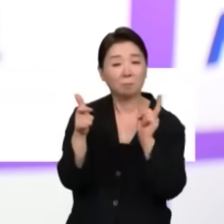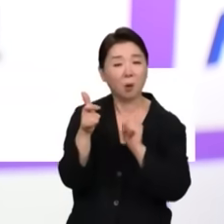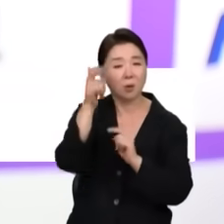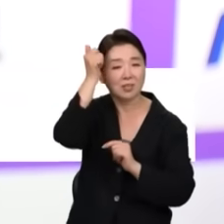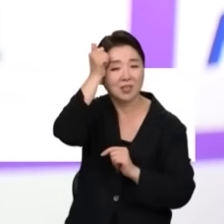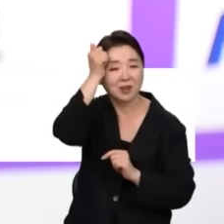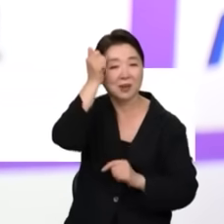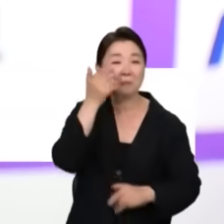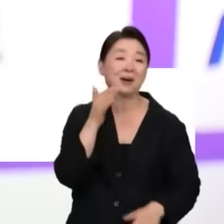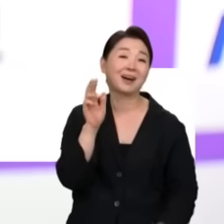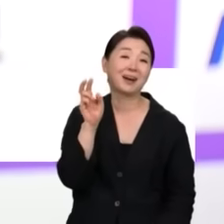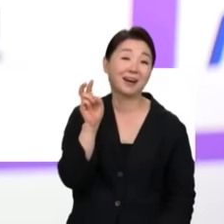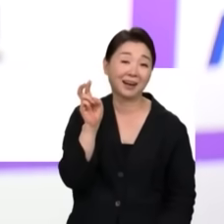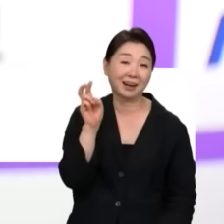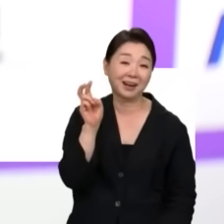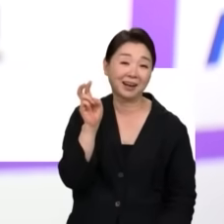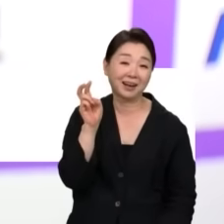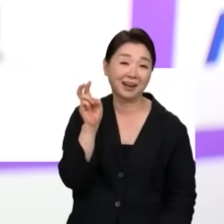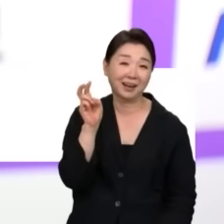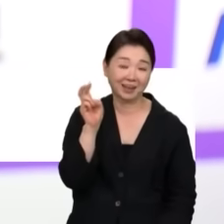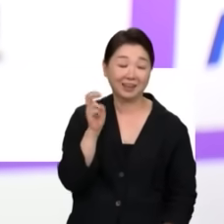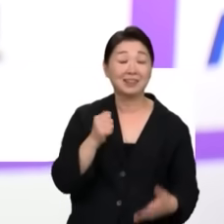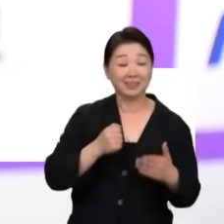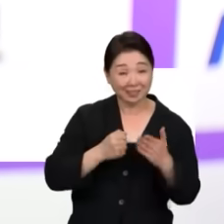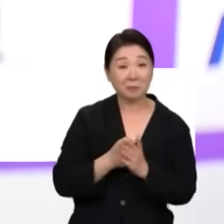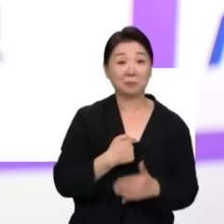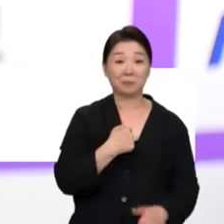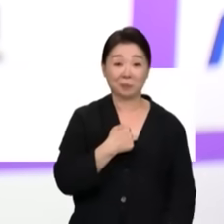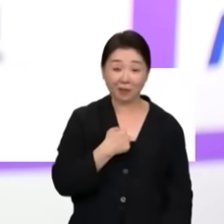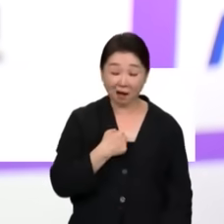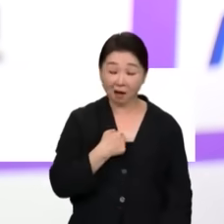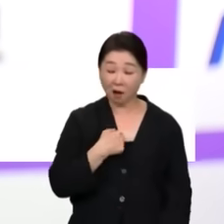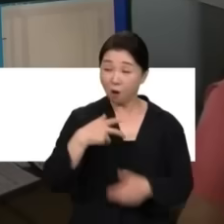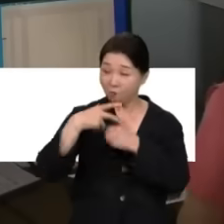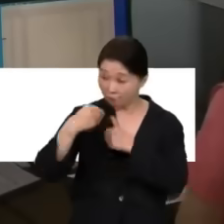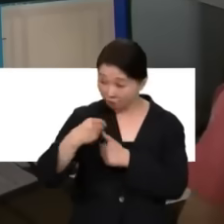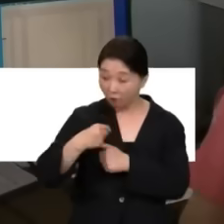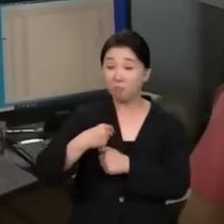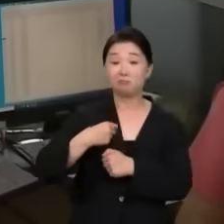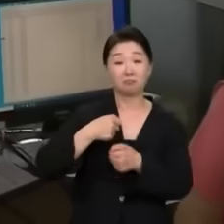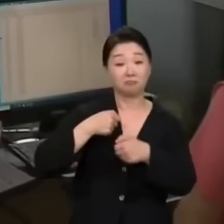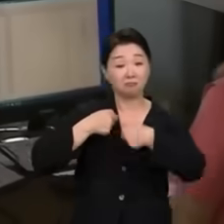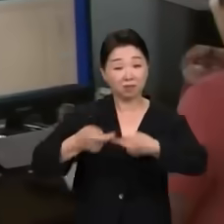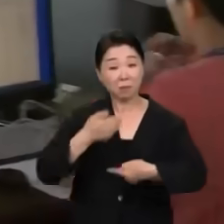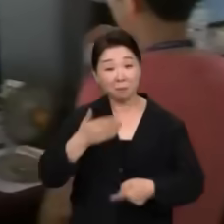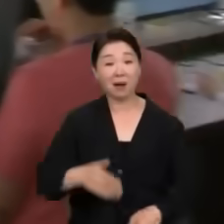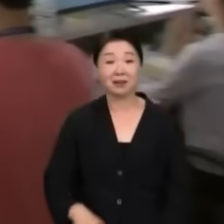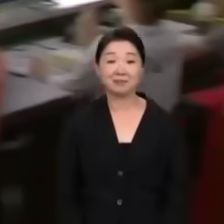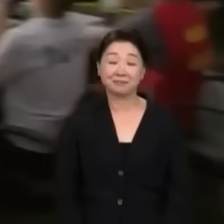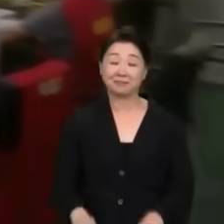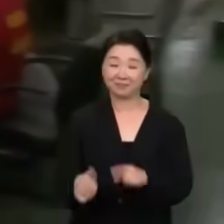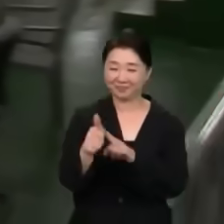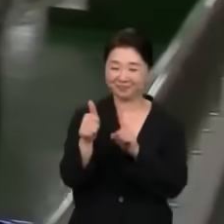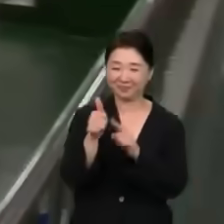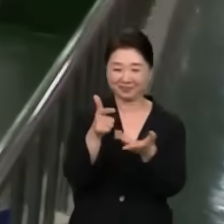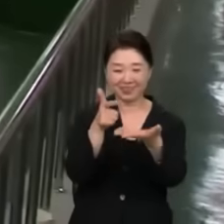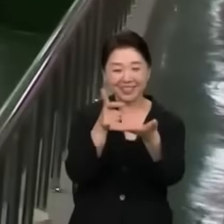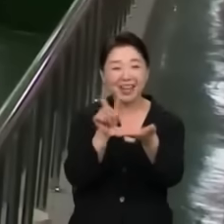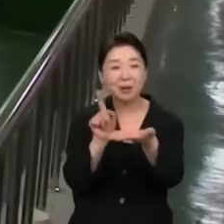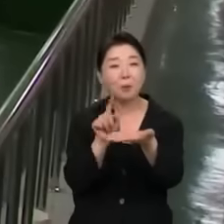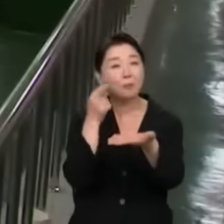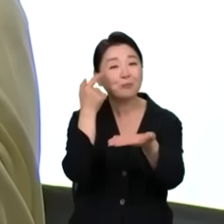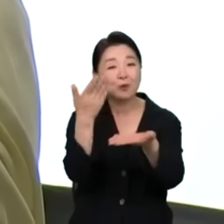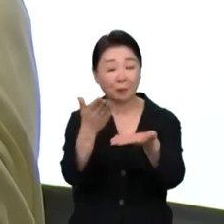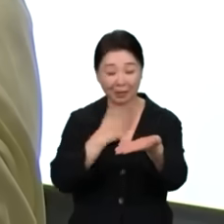기억해 주실 것 같아서 그런 결정을 하게 됐습니다 김혜지게 사격이라 무엇이냐고 물었더니